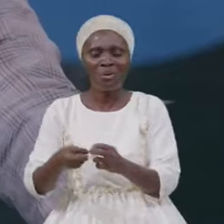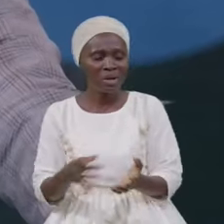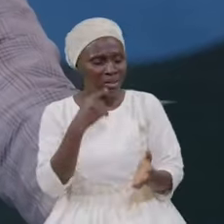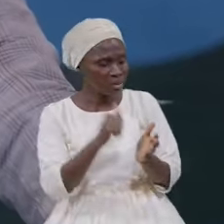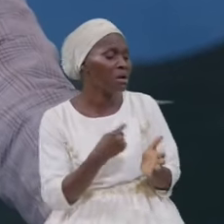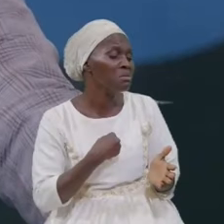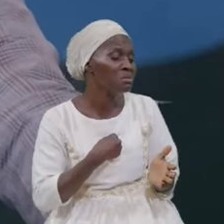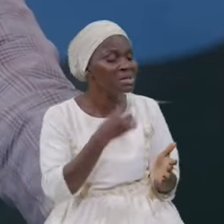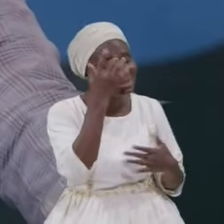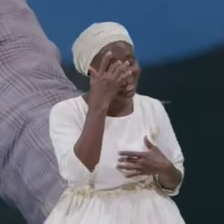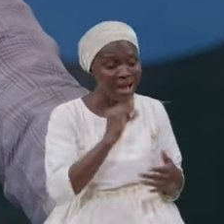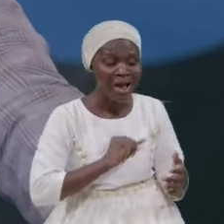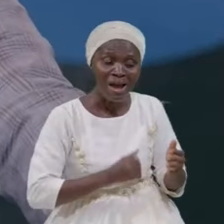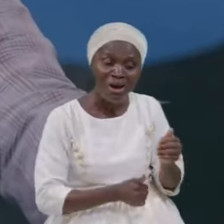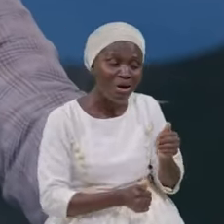pratiquement mourant. J'ai dit,